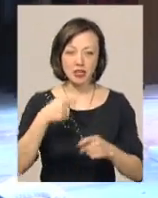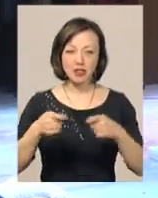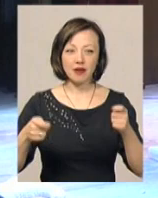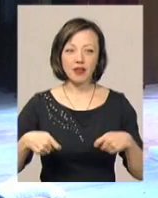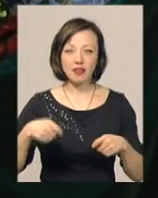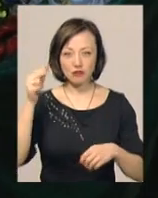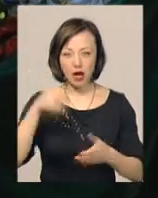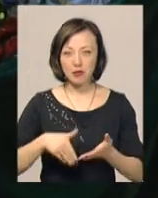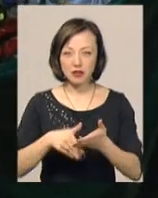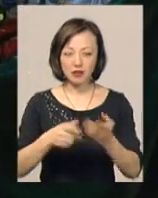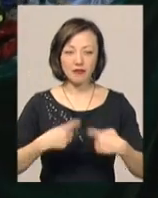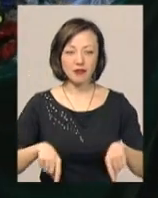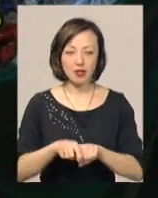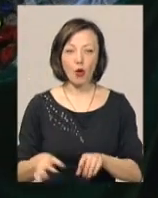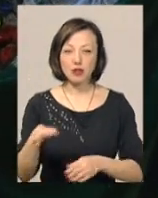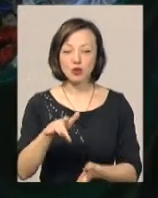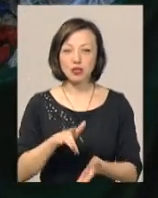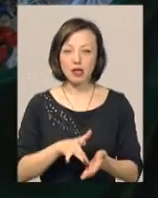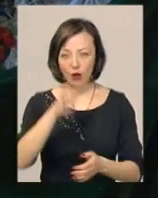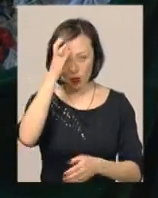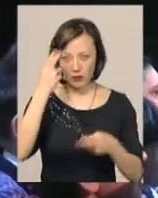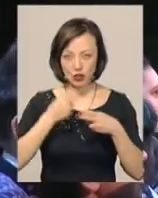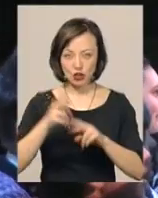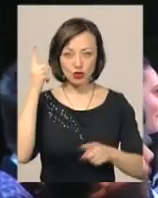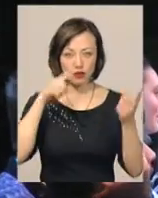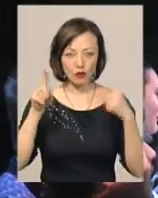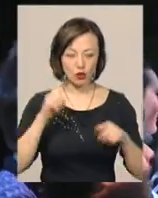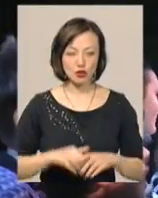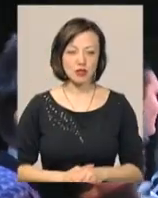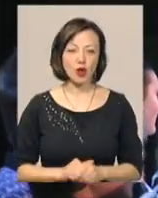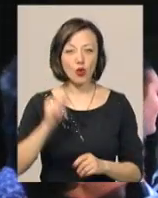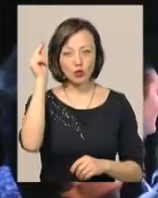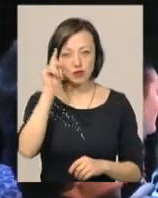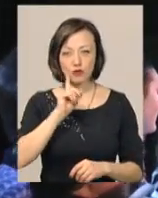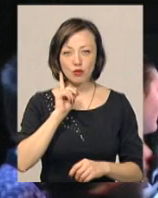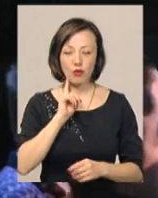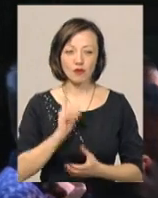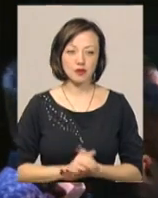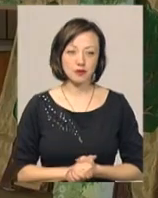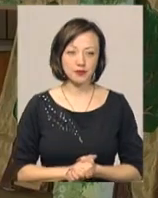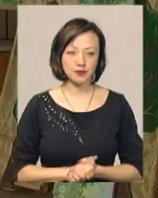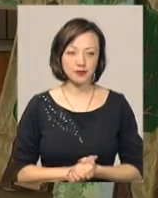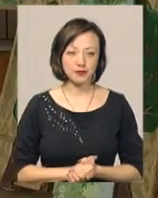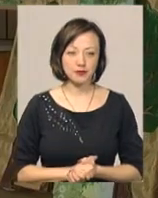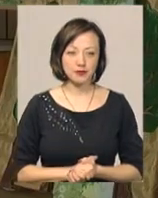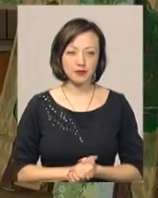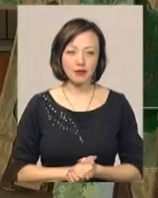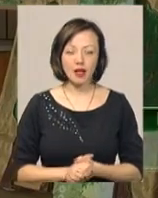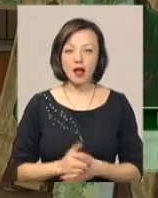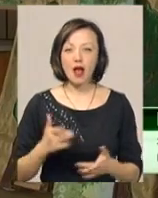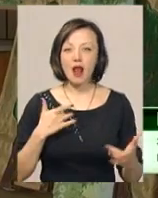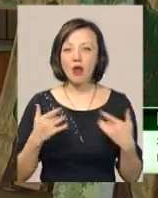завідувач навчально-методичним відділом обласного центру науково-технічної творчості учнівської молоді Ірина Стельмах. Ляльковий театр